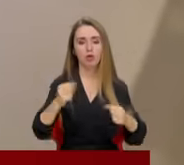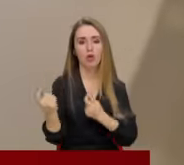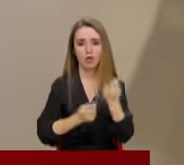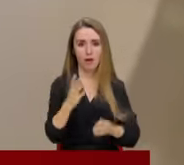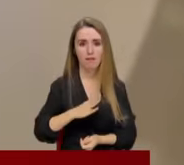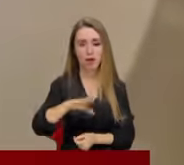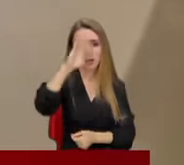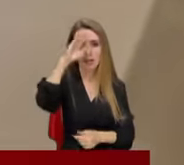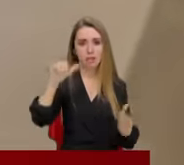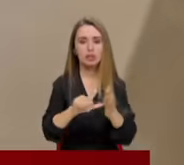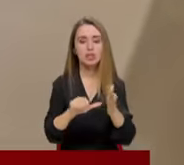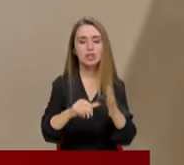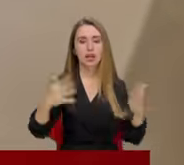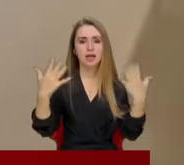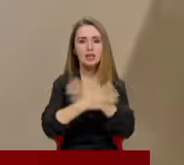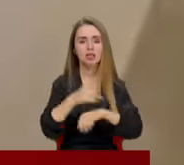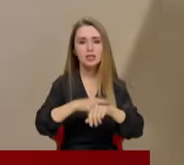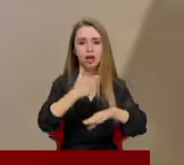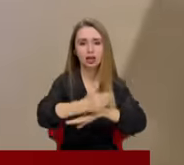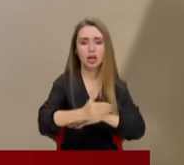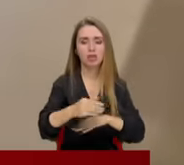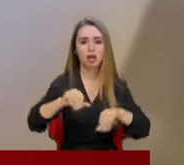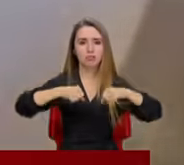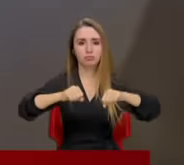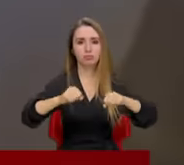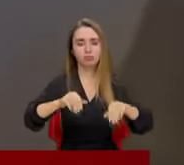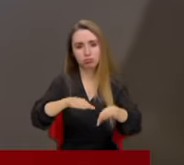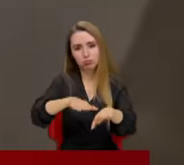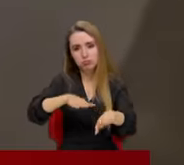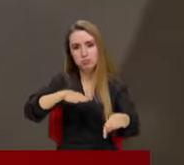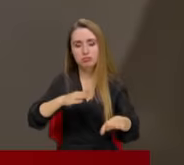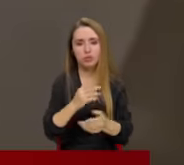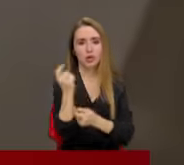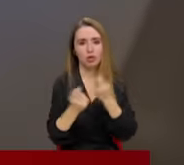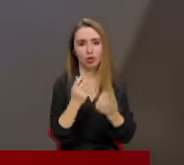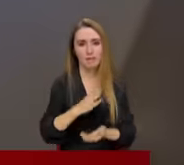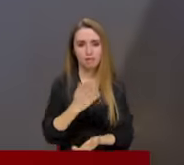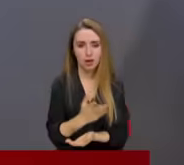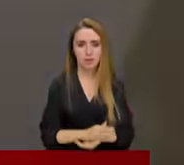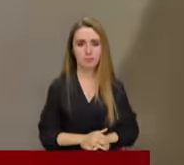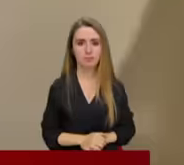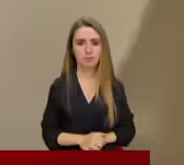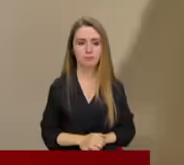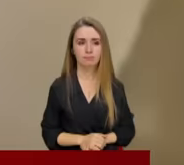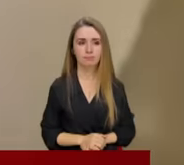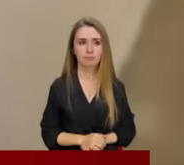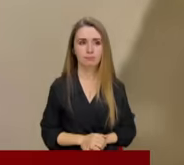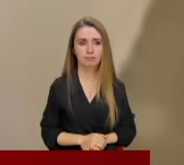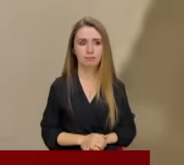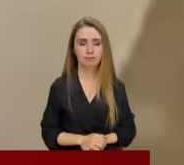yapıyordu. İstanbul Şişli'de gece geç saatlerde Yunus ekipleriyle birlikte görevdeydi.